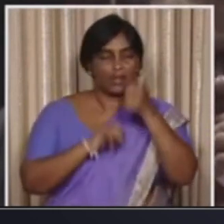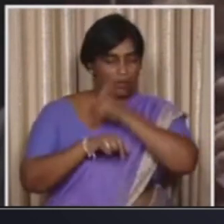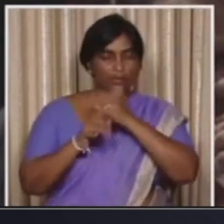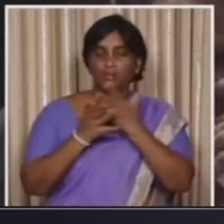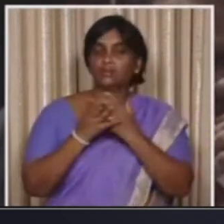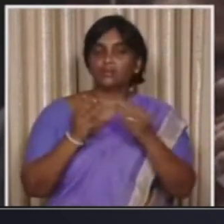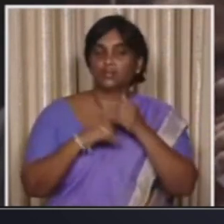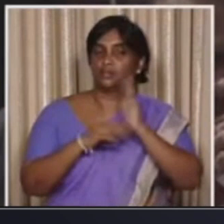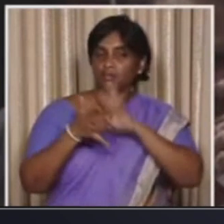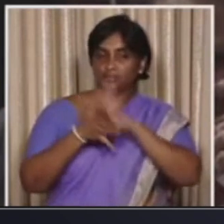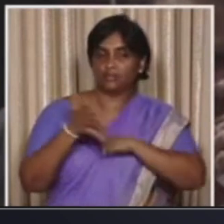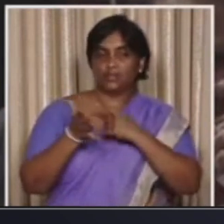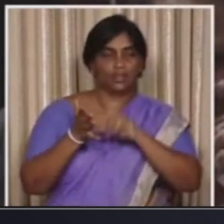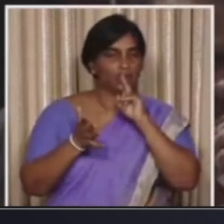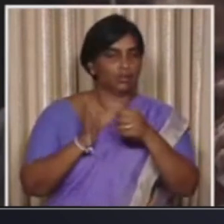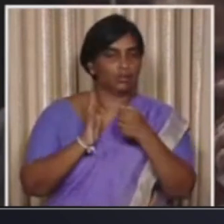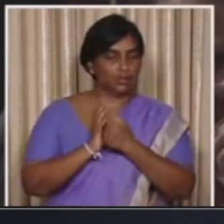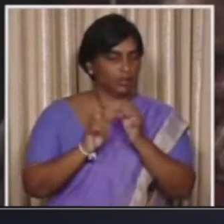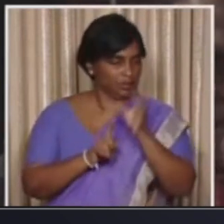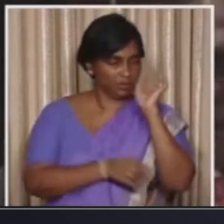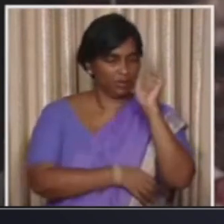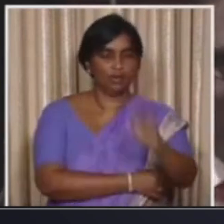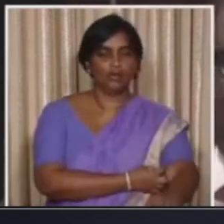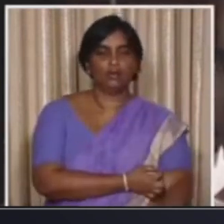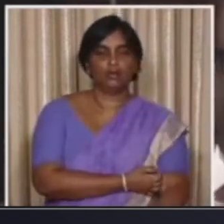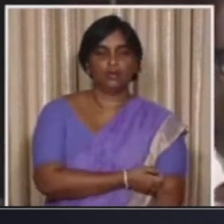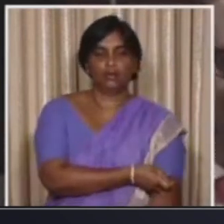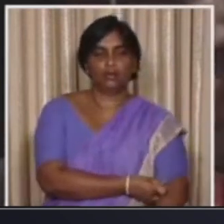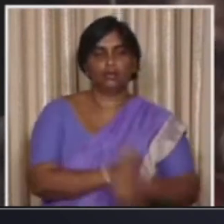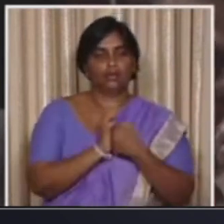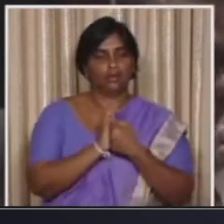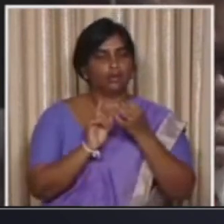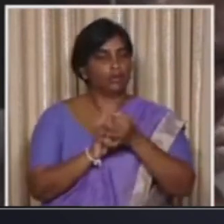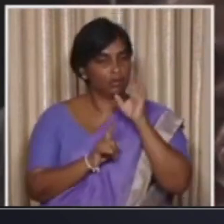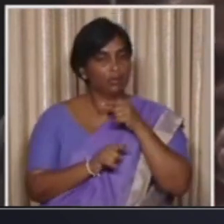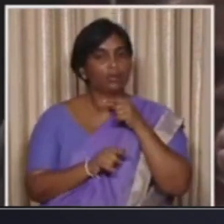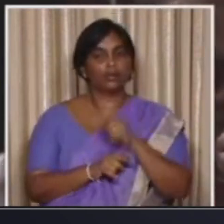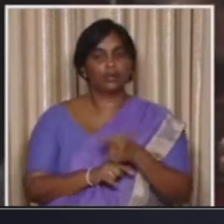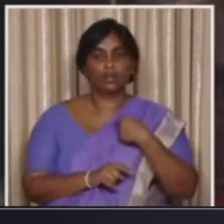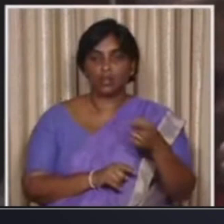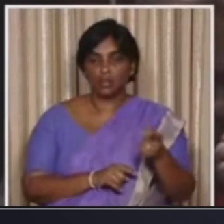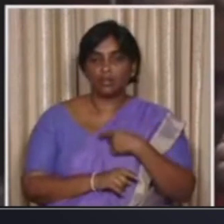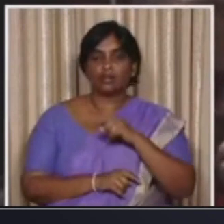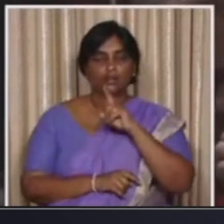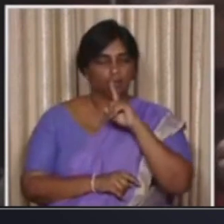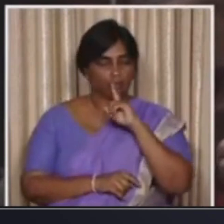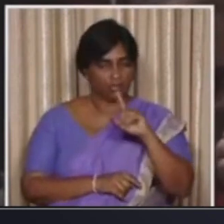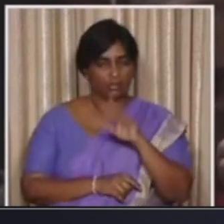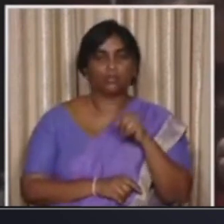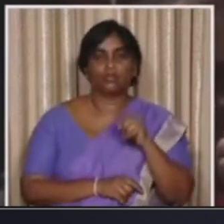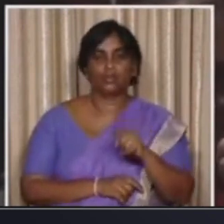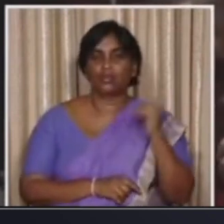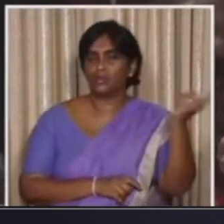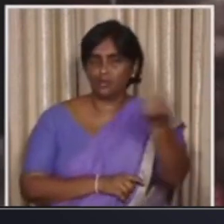වැඩපිළිවෙලක් මේ අයව සඳහන් කළ නැහැ ගරු සභාපතිතුමනි එසා ගරු සභාපතිතුමනි අද දවසේ අපිට කියන්න වෙලා තියෙන්නේ මේ